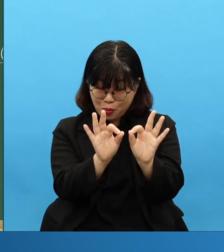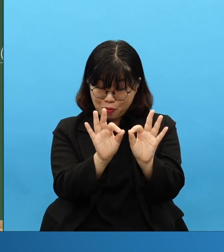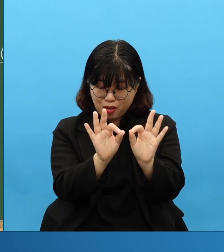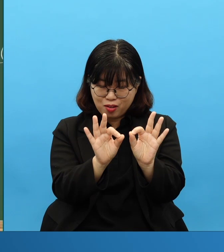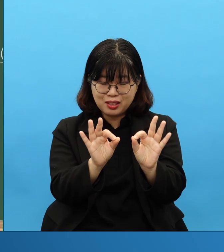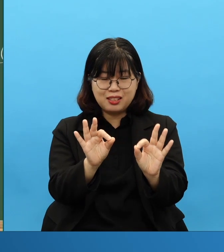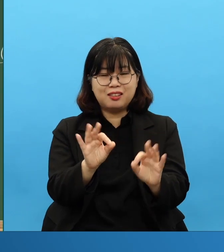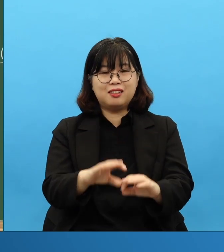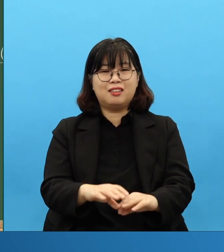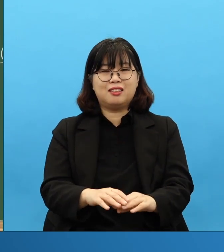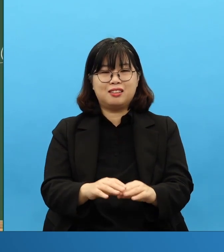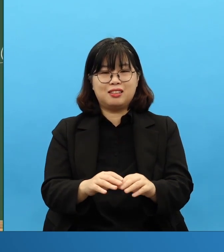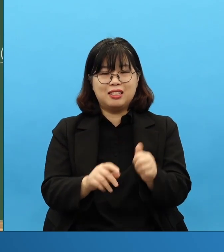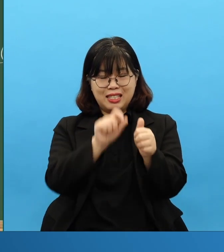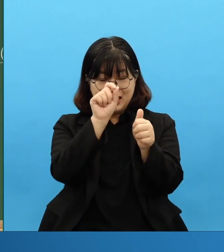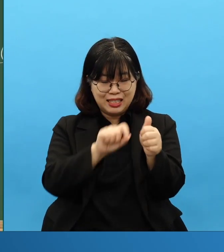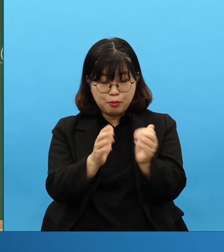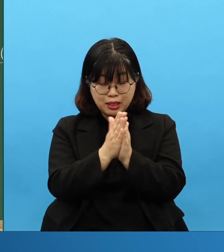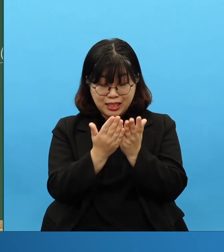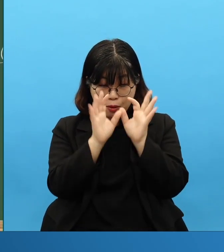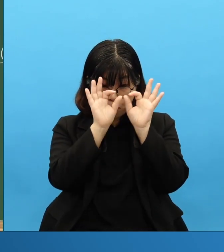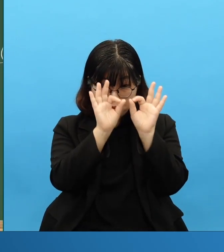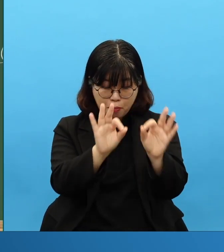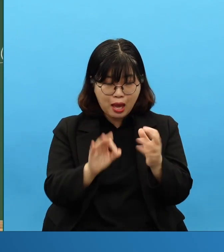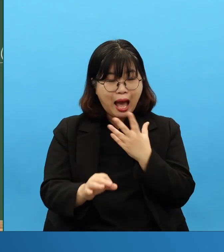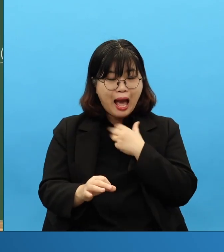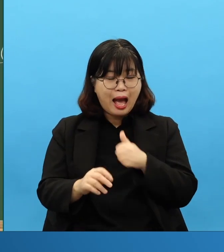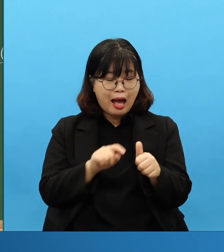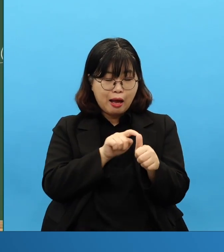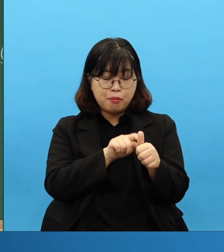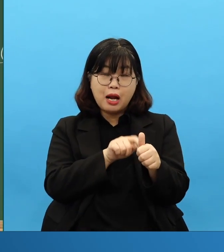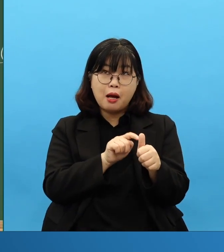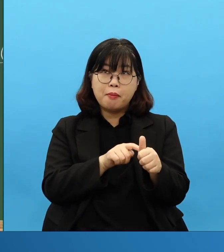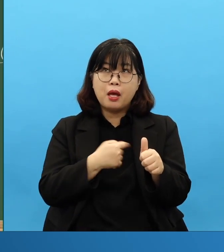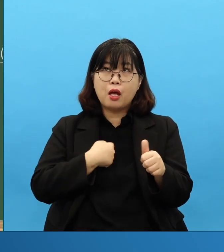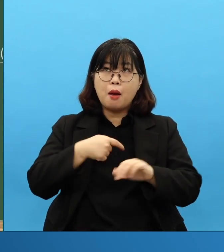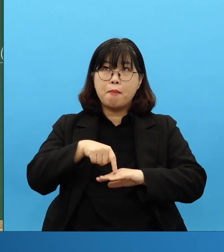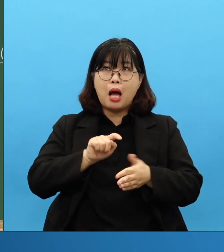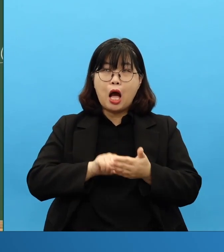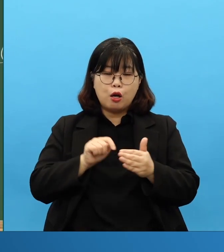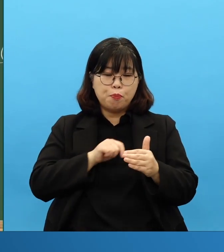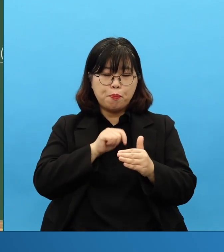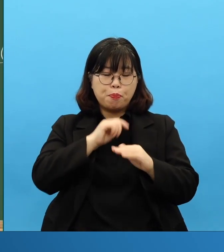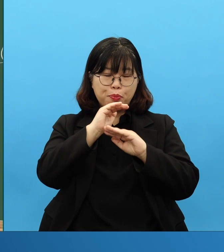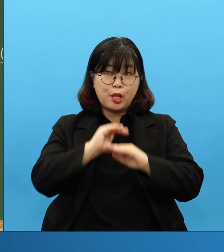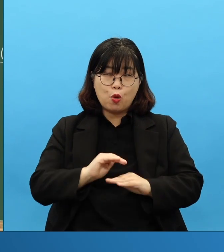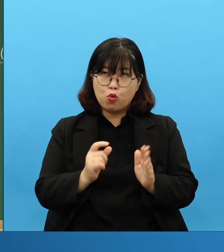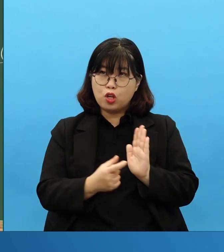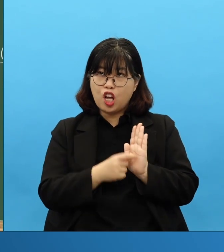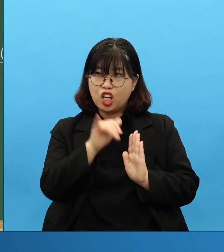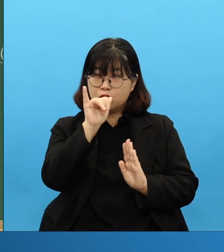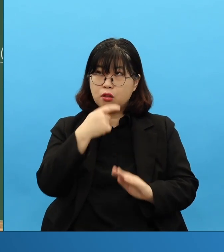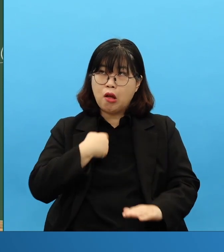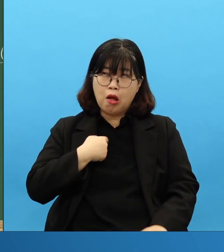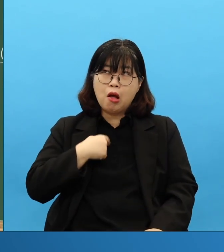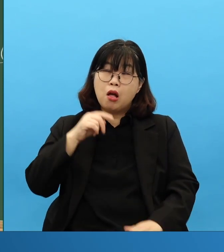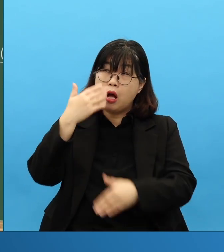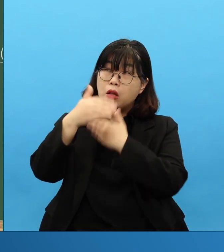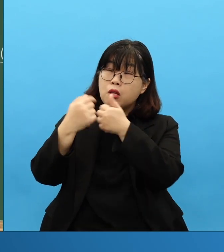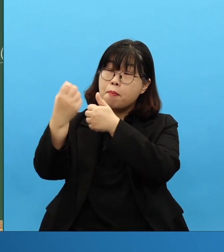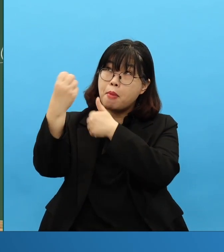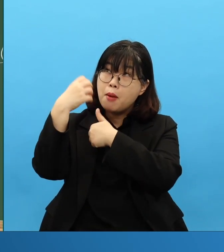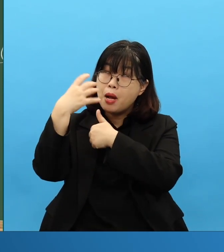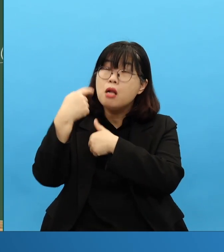하나님께 드리면 하나님은 살려 주실 것이다라고 믿었다고 돼 있어요. 제가 이삭을 하나님께 사사게 될때 하나님은 이삭을 반드시 이카시테